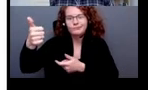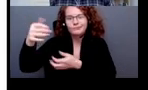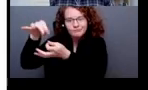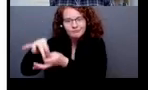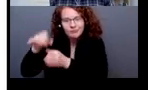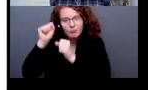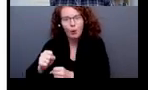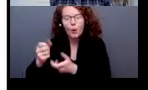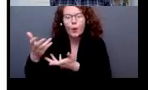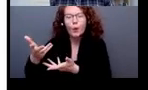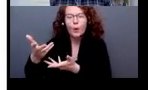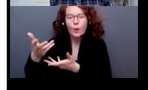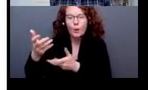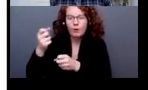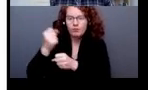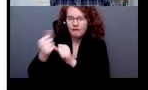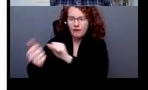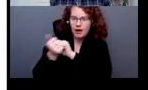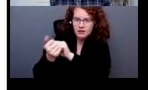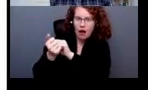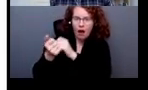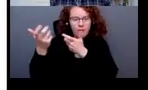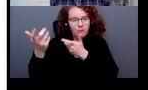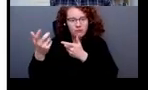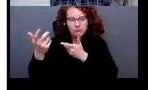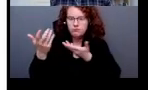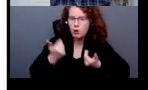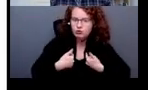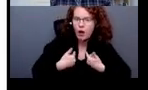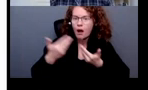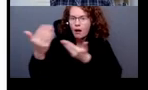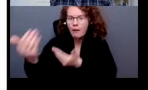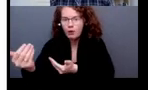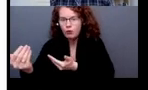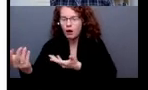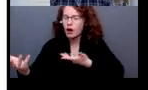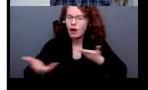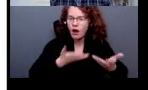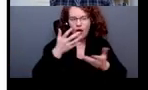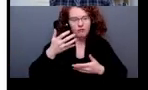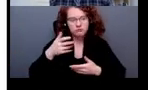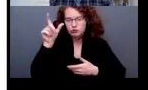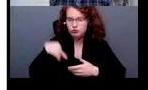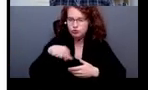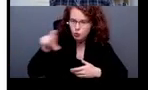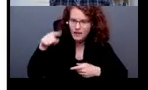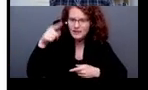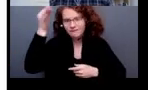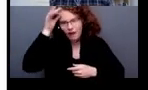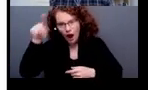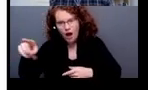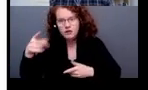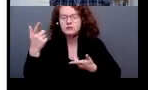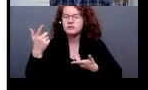pouvaient travailler avec beaucoup de boutiques hein, en Suisse et en France pour un élément extrêmement intéressant